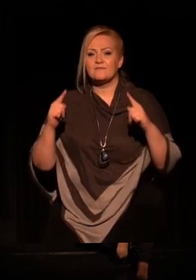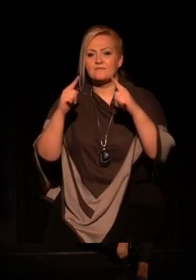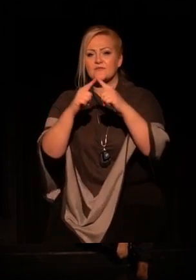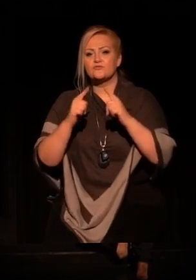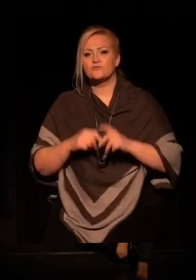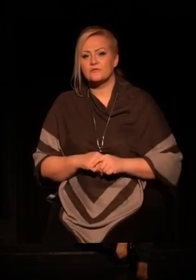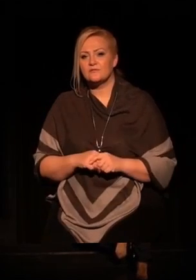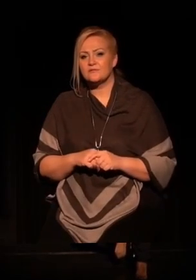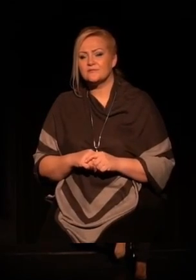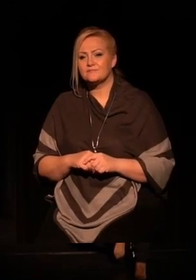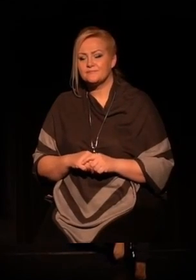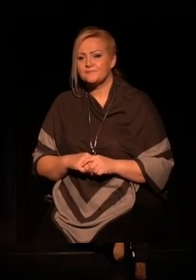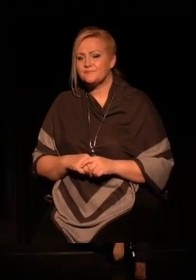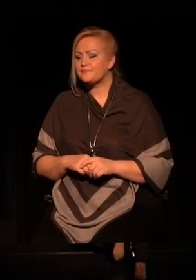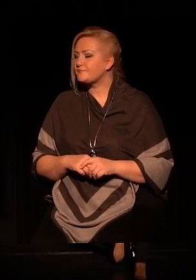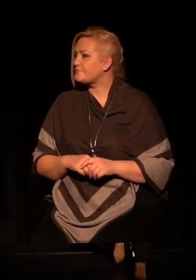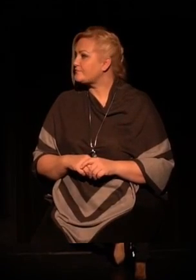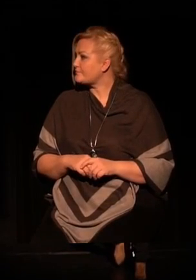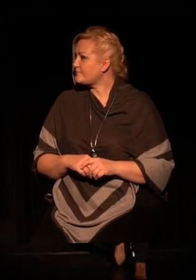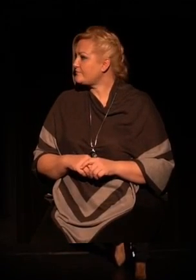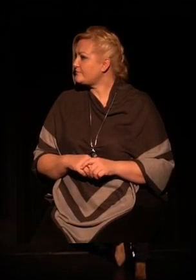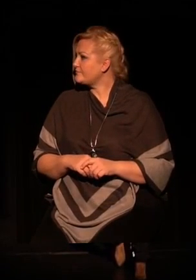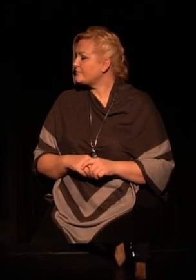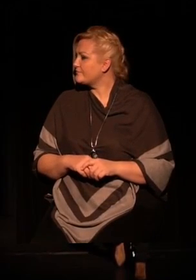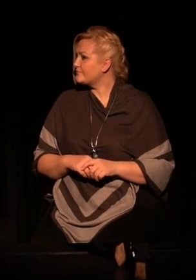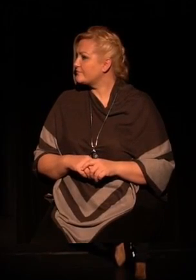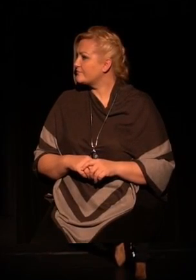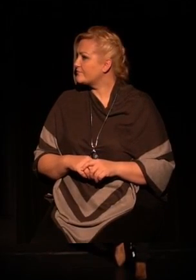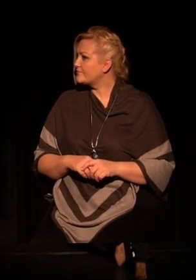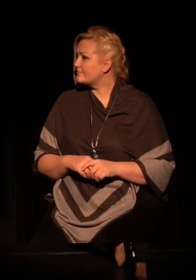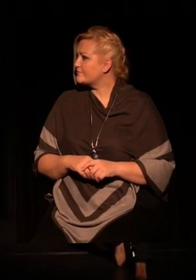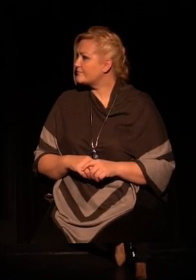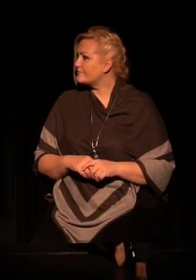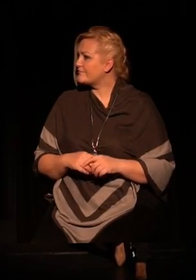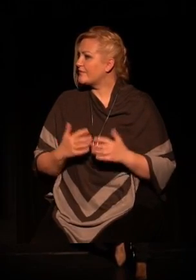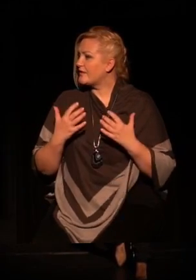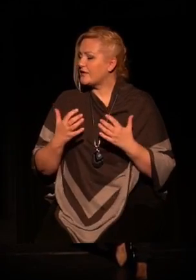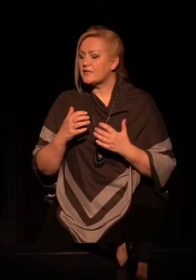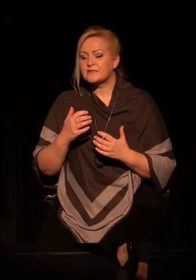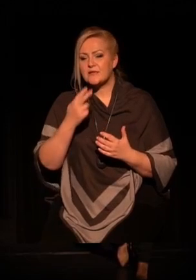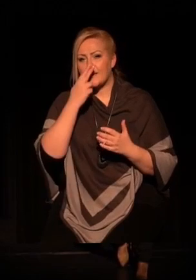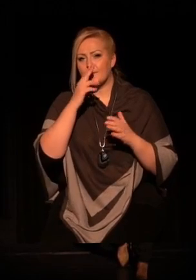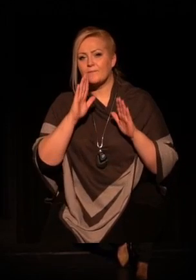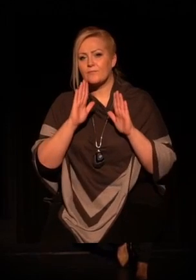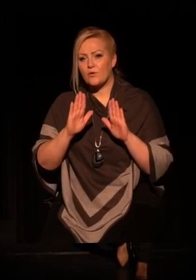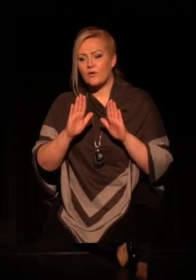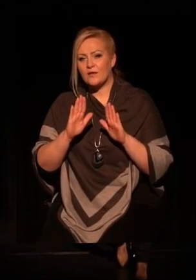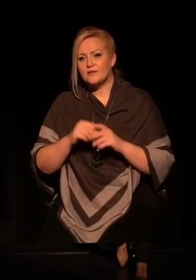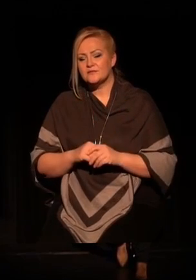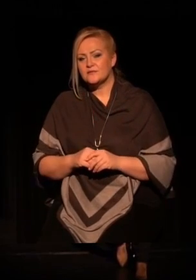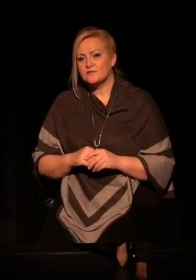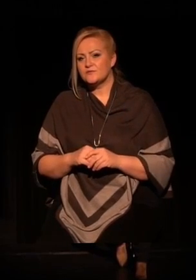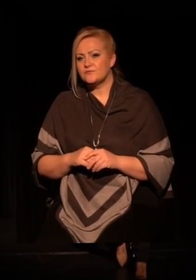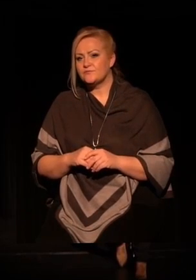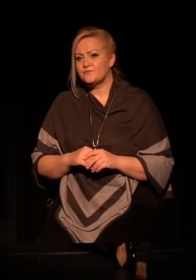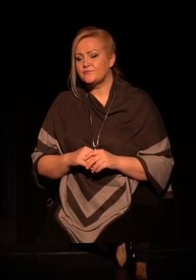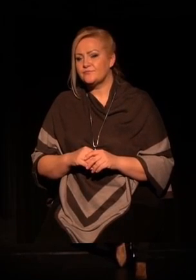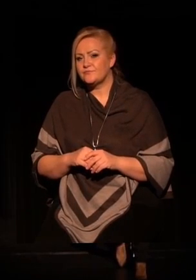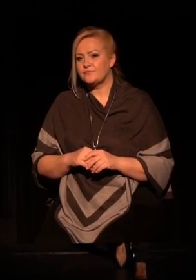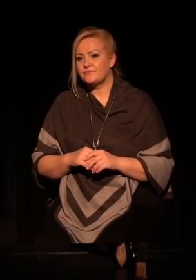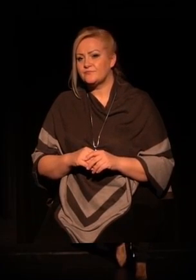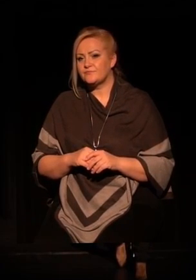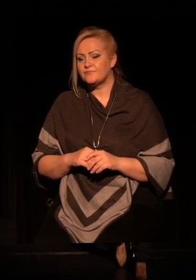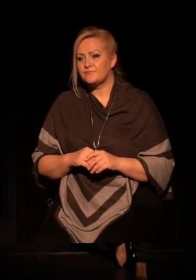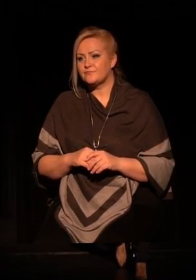przeskakiwał. Natomiast chcę wam właśnie pokazać to, żeby znaleźć